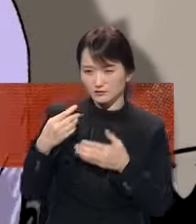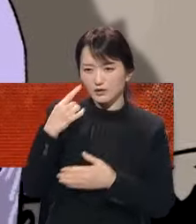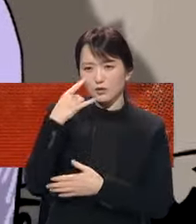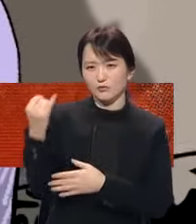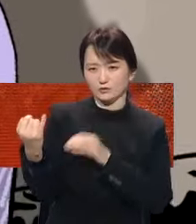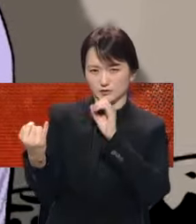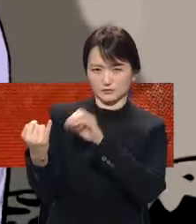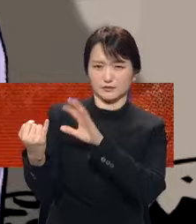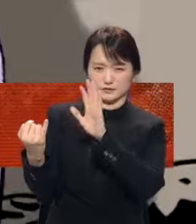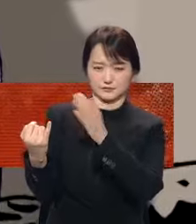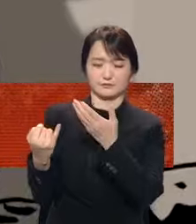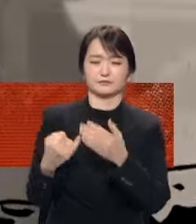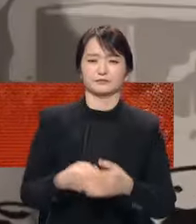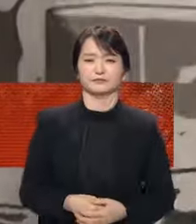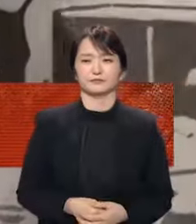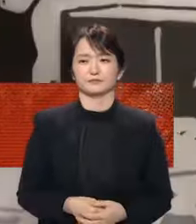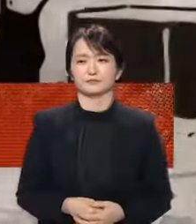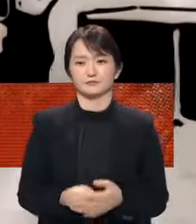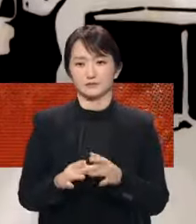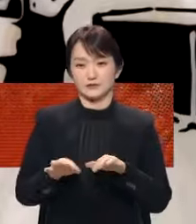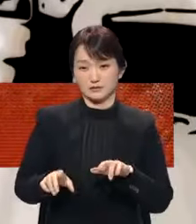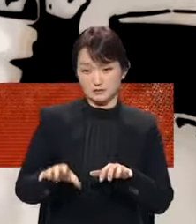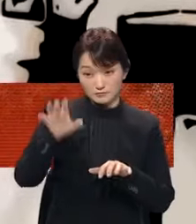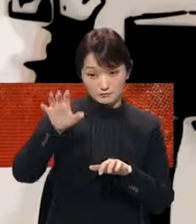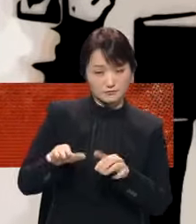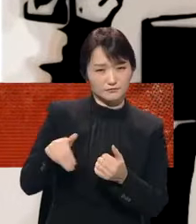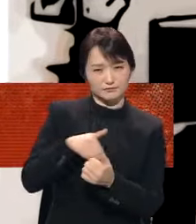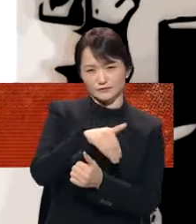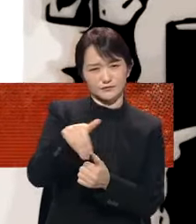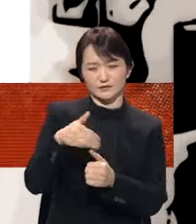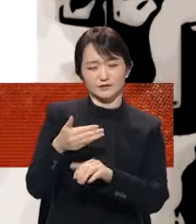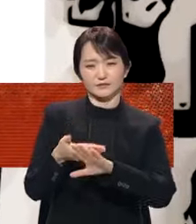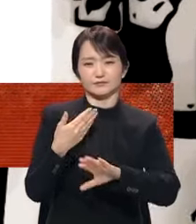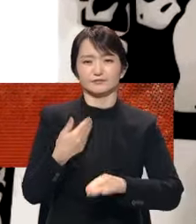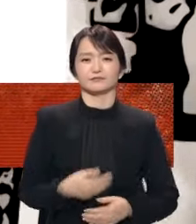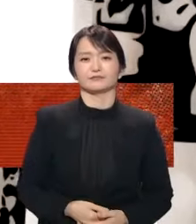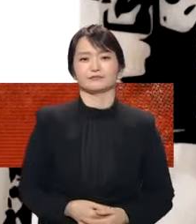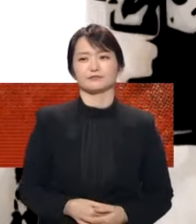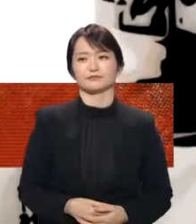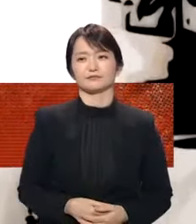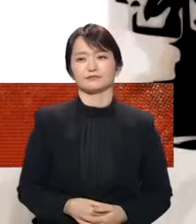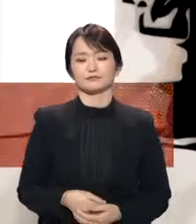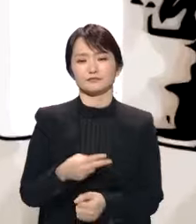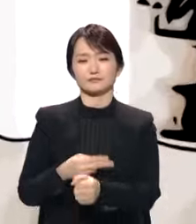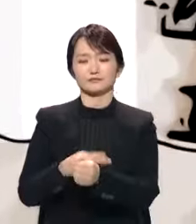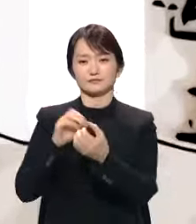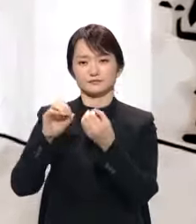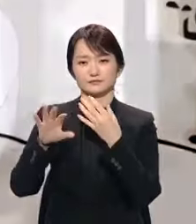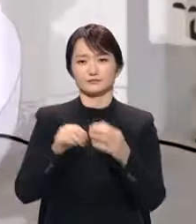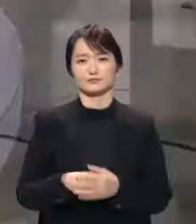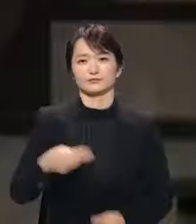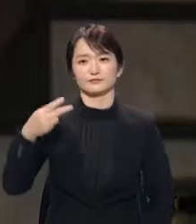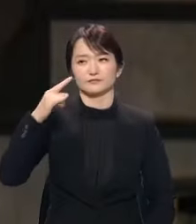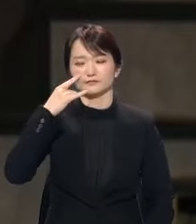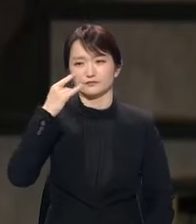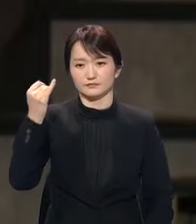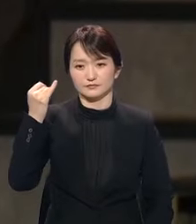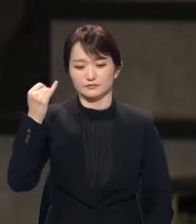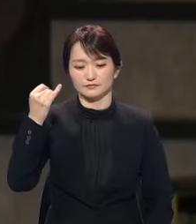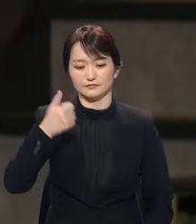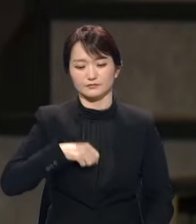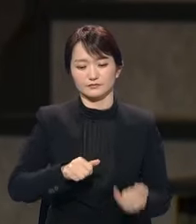어머니한테 말씀드려야 됩니다 아, 채팅창 분위기가 조금 다릅니다. 자, 교수님. 일단 저 시어머니 같은 경우는